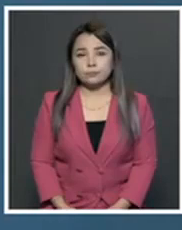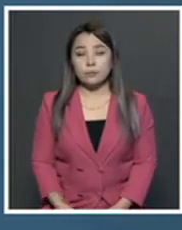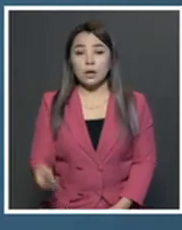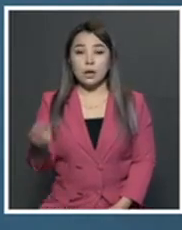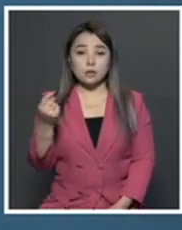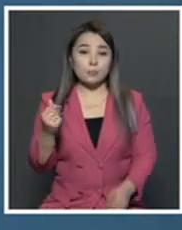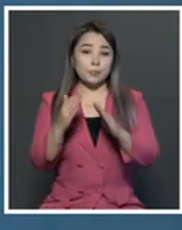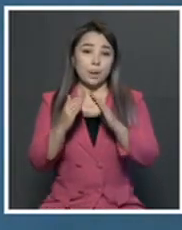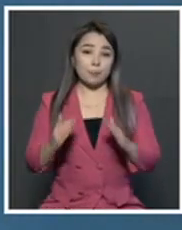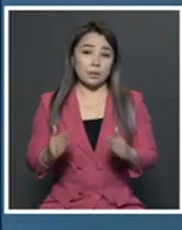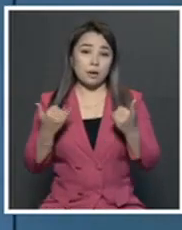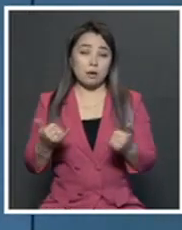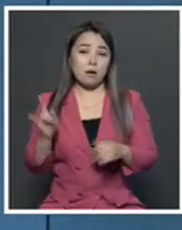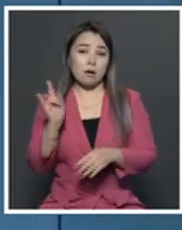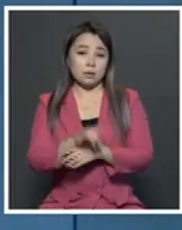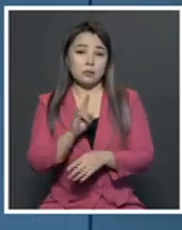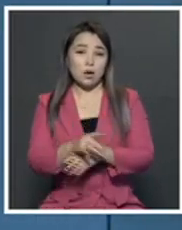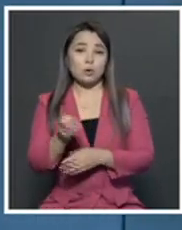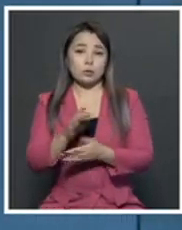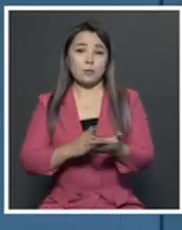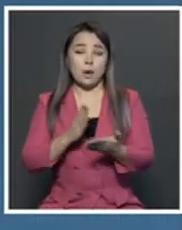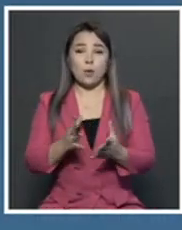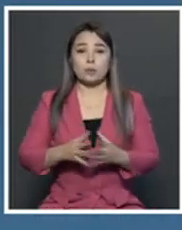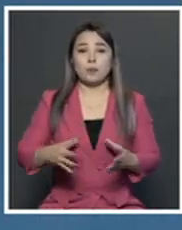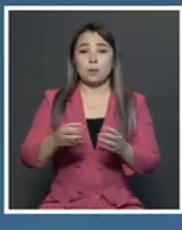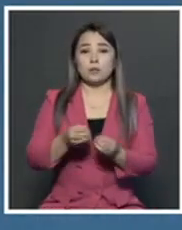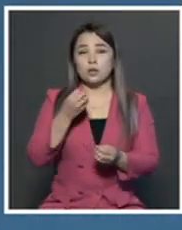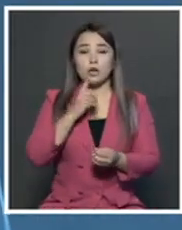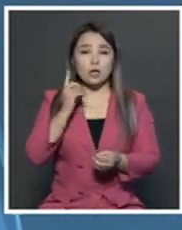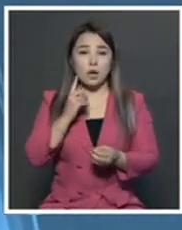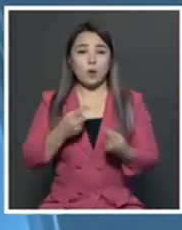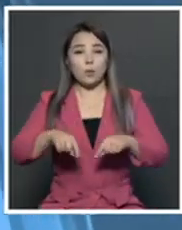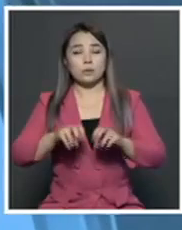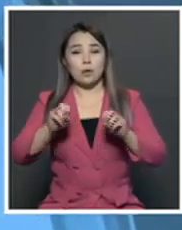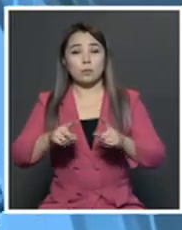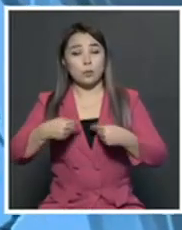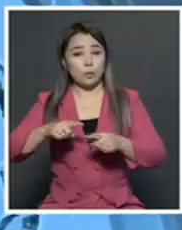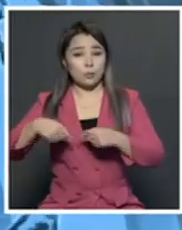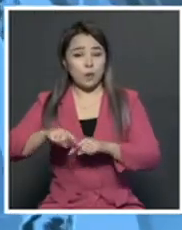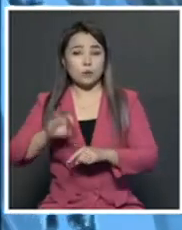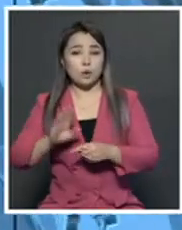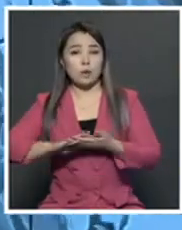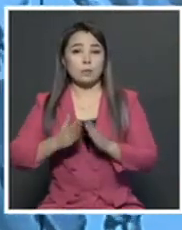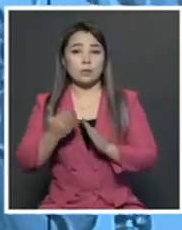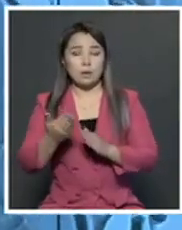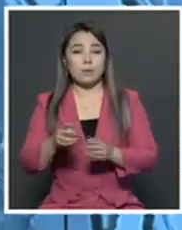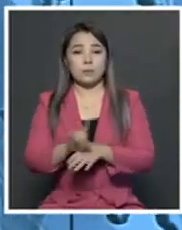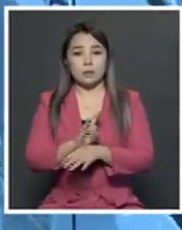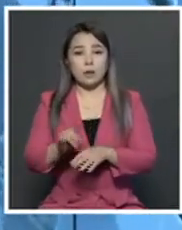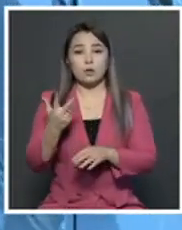Қаржы пирамидалары елді алдауды әлі де жалғастырып келеді. Отбасы мен жастарды қолдау қоры деп аталатын ұйым әлеуметтік бағдарламаның атын